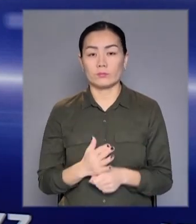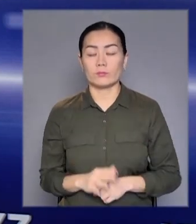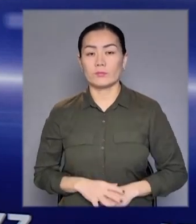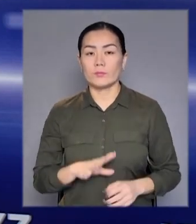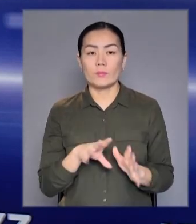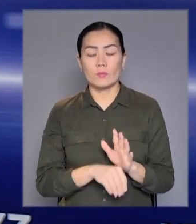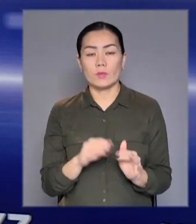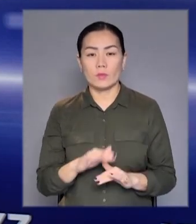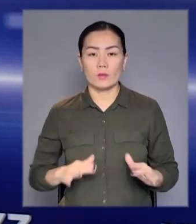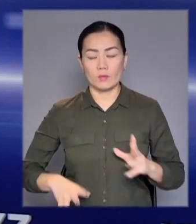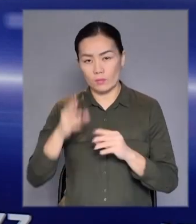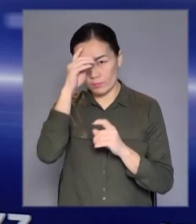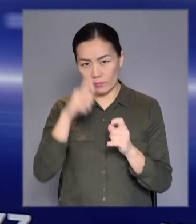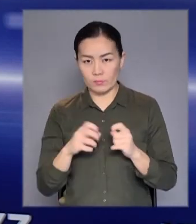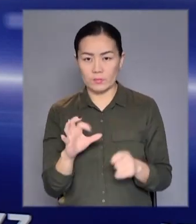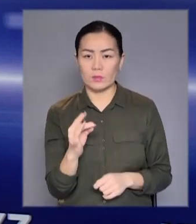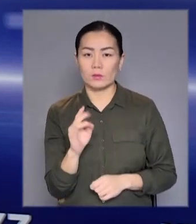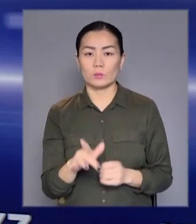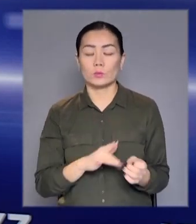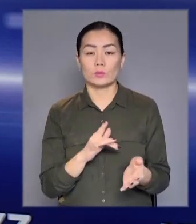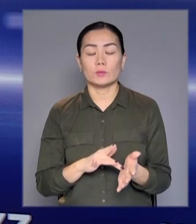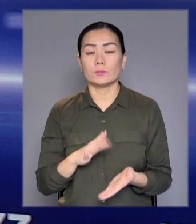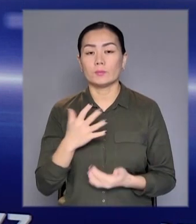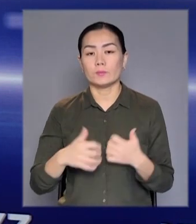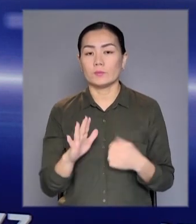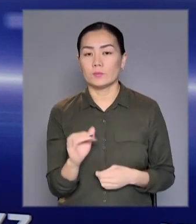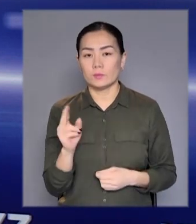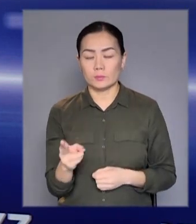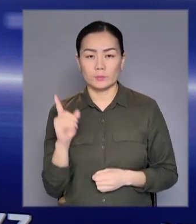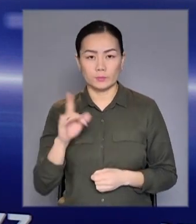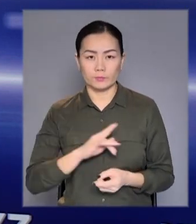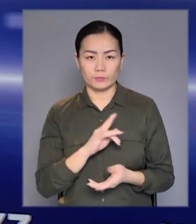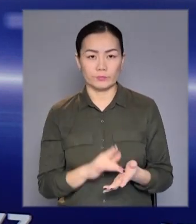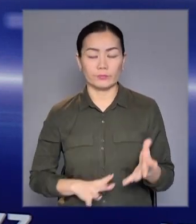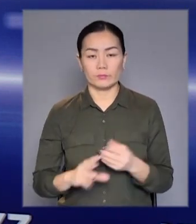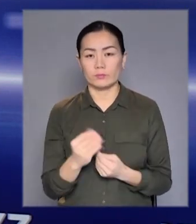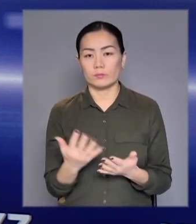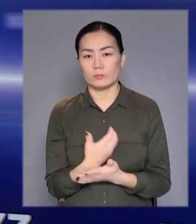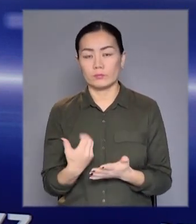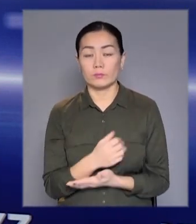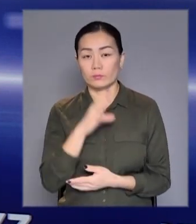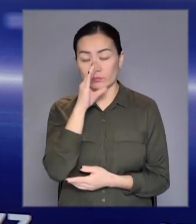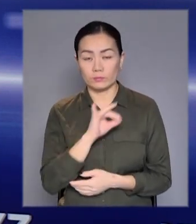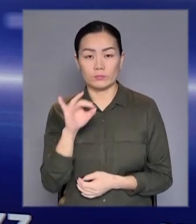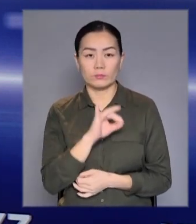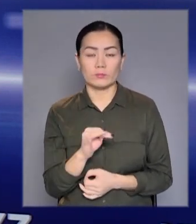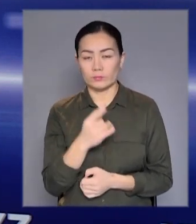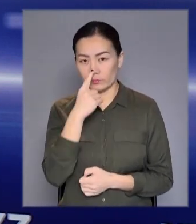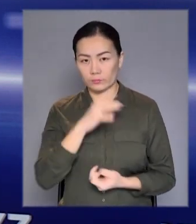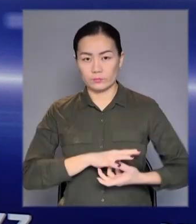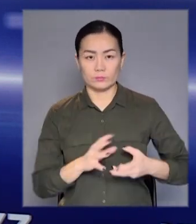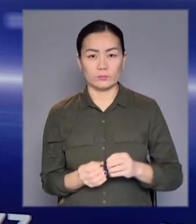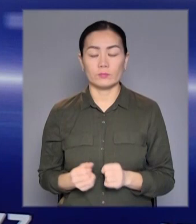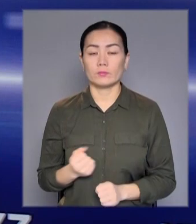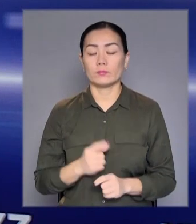Бұл арқылы оқырман сыр ашылмаған Сарайшық қаласынан орта ғасырға тиесілі көне қалалардан мағлұматтар ала алады. Тарихшылардың биылғы